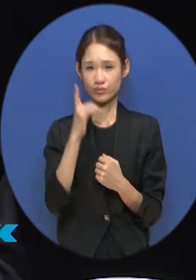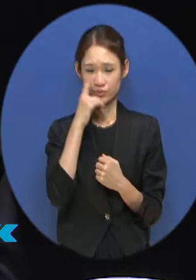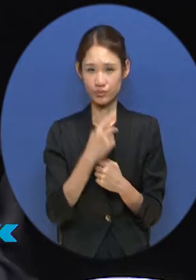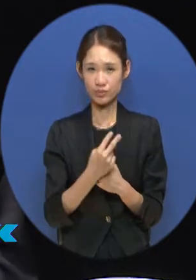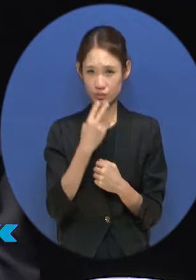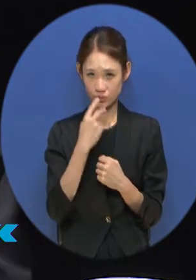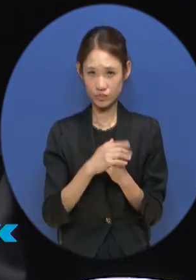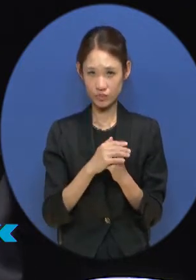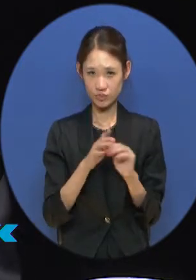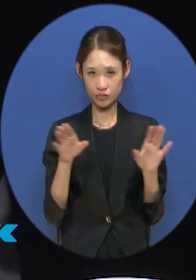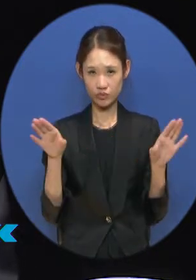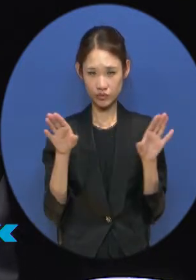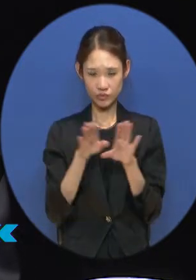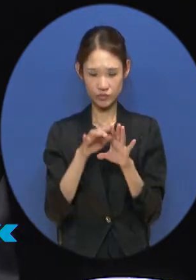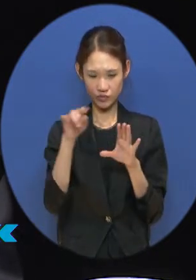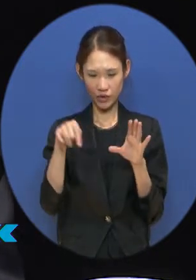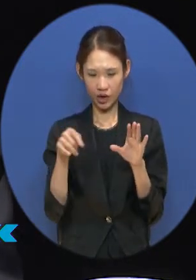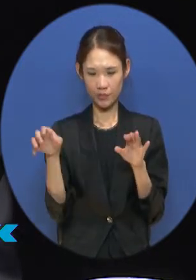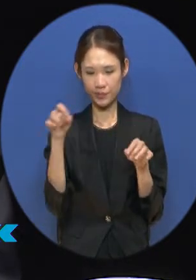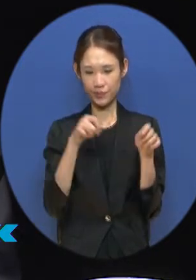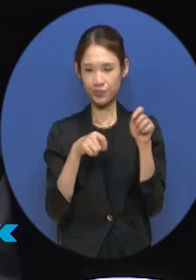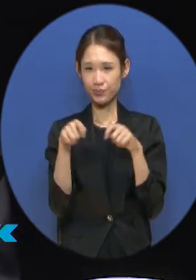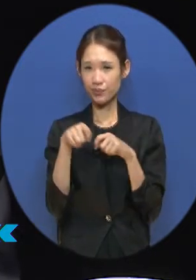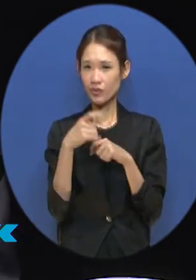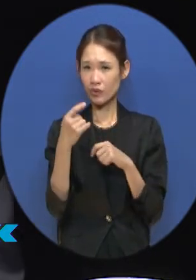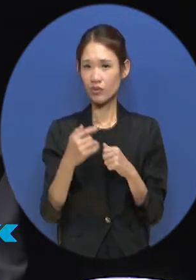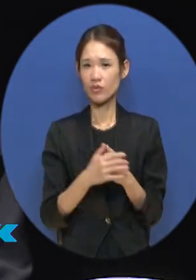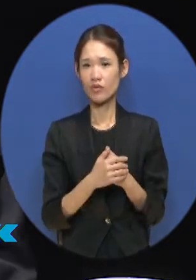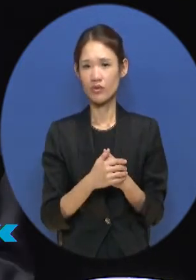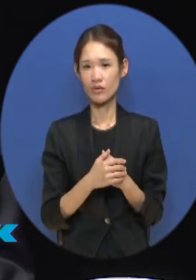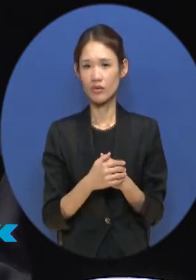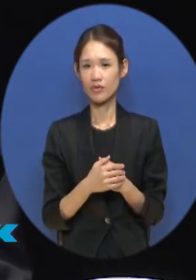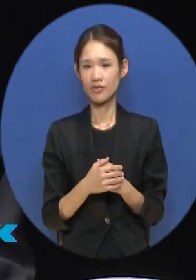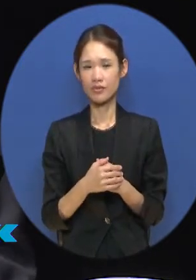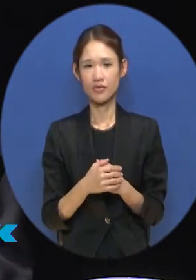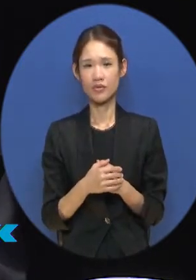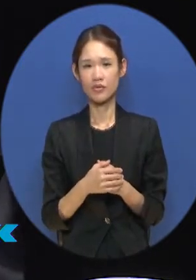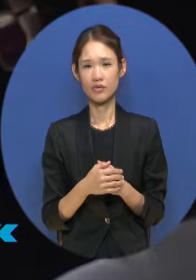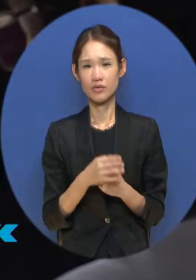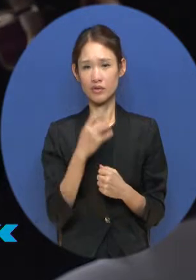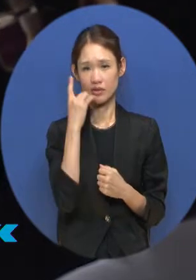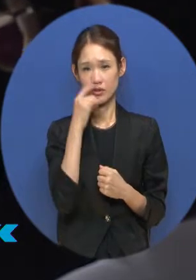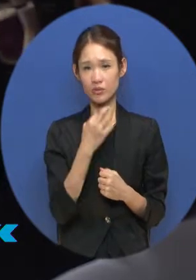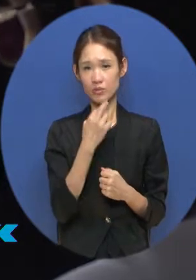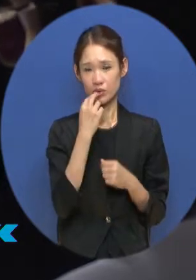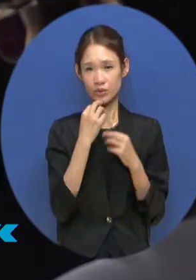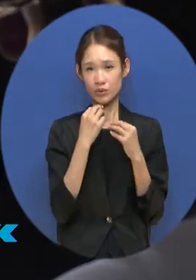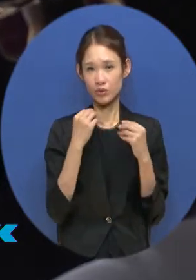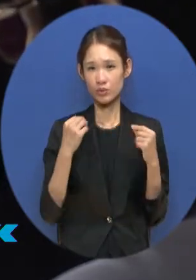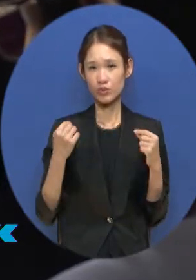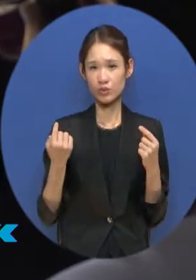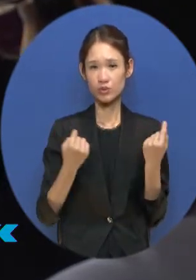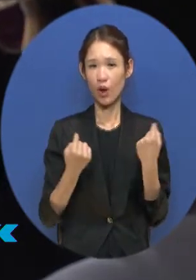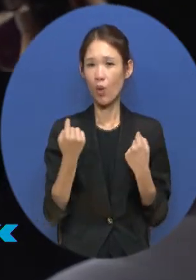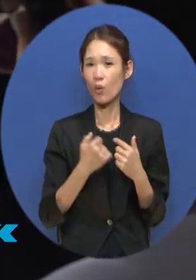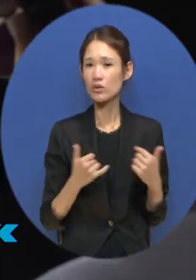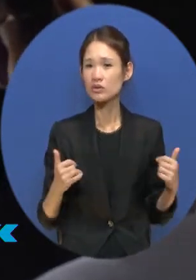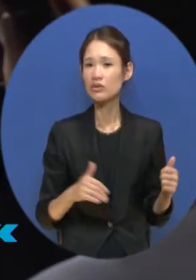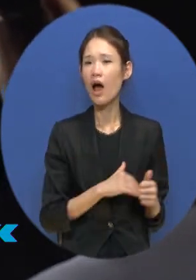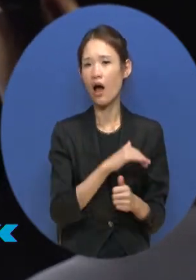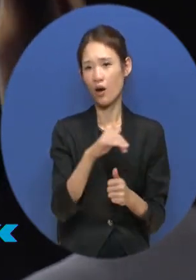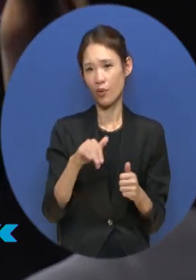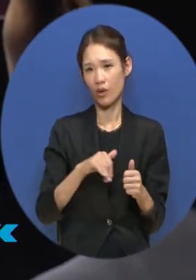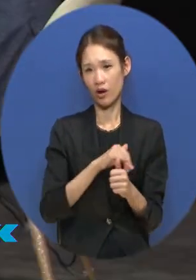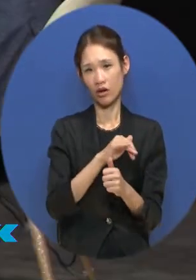미세먼지가 이제 그런 틈 사이로 들어오게 되고 그래서 상당히 그 객실이나 승강장에 미세먼지가 이제 들어오는 그런 상황이 지금 된다고 볼